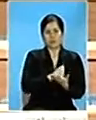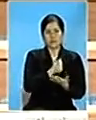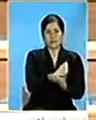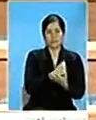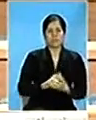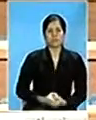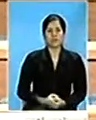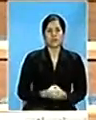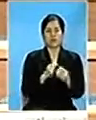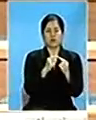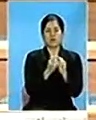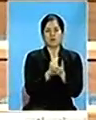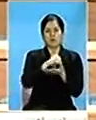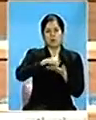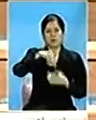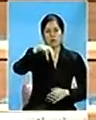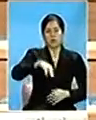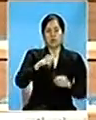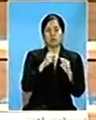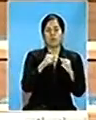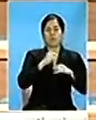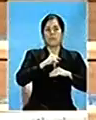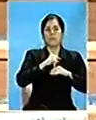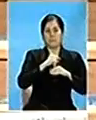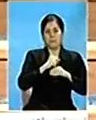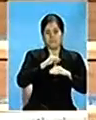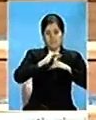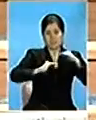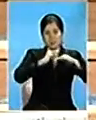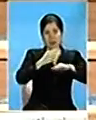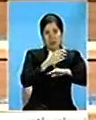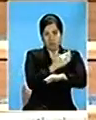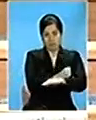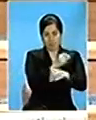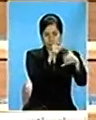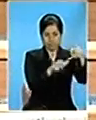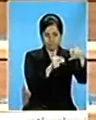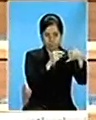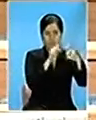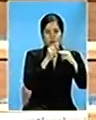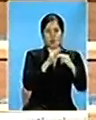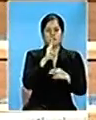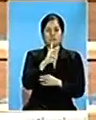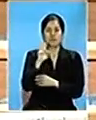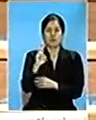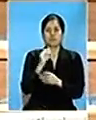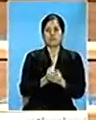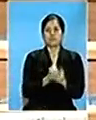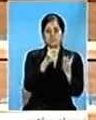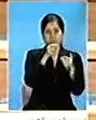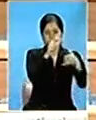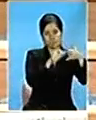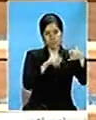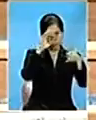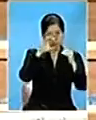สมาชิกสภาพัฒนาการเมืองท่านหนึ่งคือท่านวีระสมความคิดอยู่ต่อหน้าต่อตา